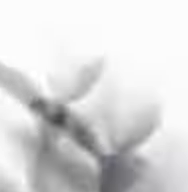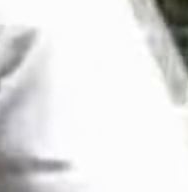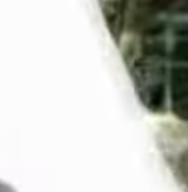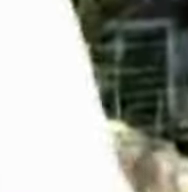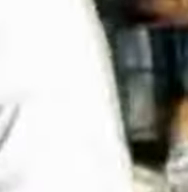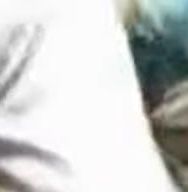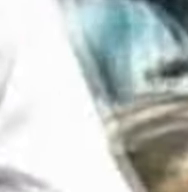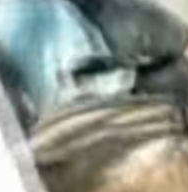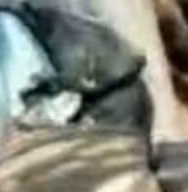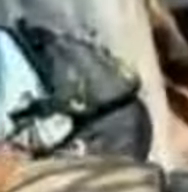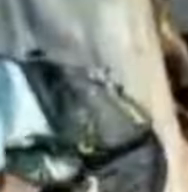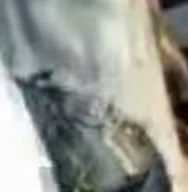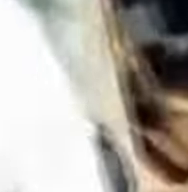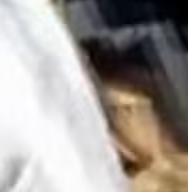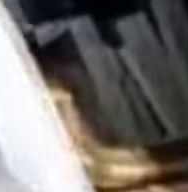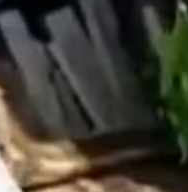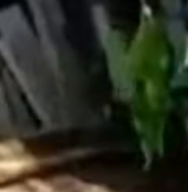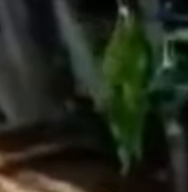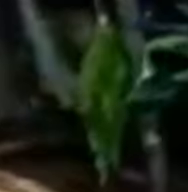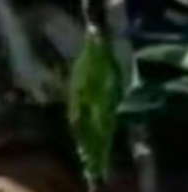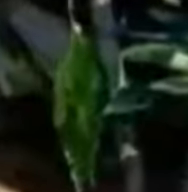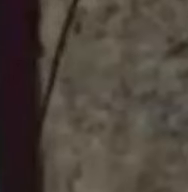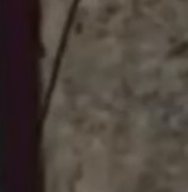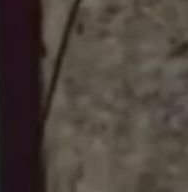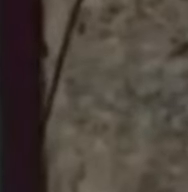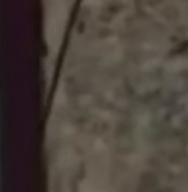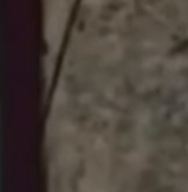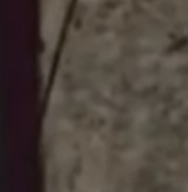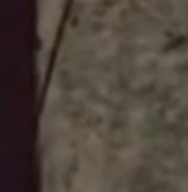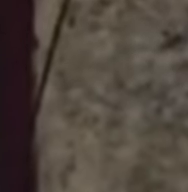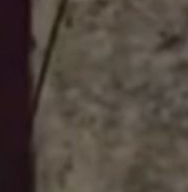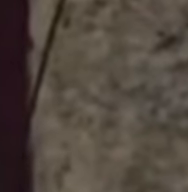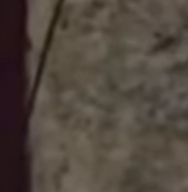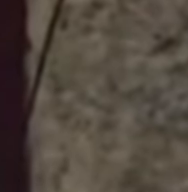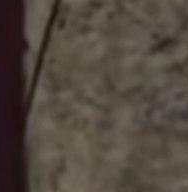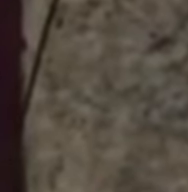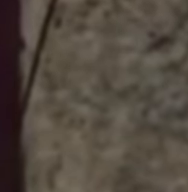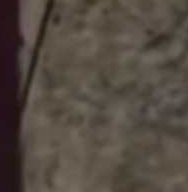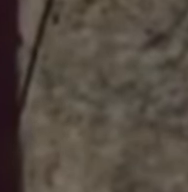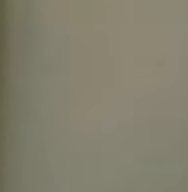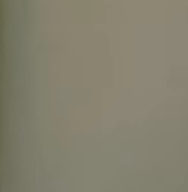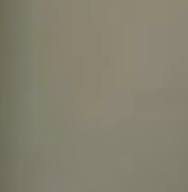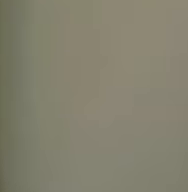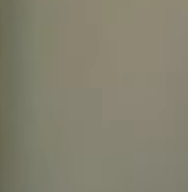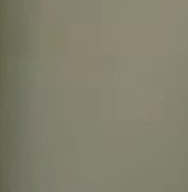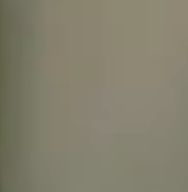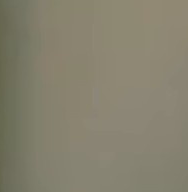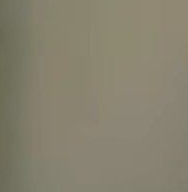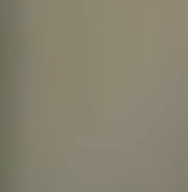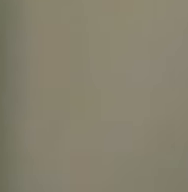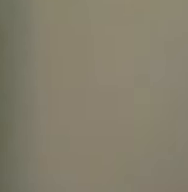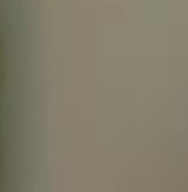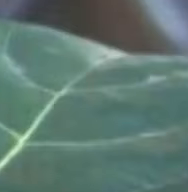Dalam prarekonstruksi, pelaku Didik Setiawan memeragakan 34 adegan, mulai dari saat korban masuk rumahnya hingga saat jasad